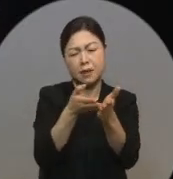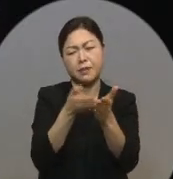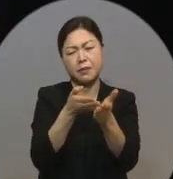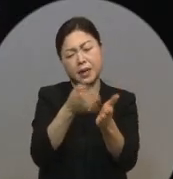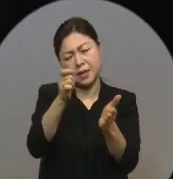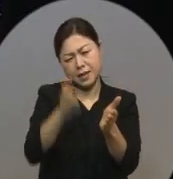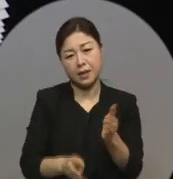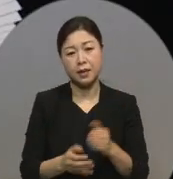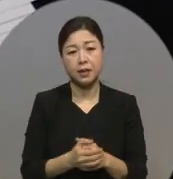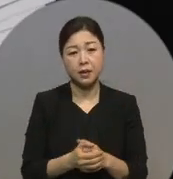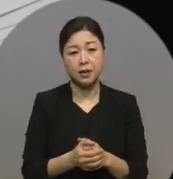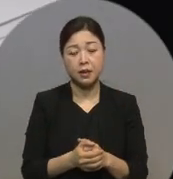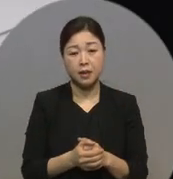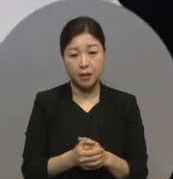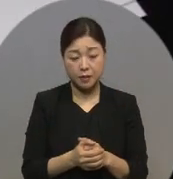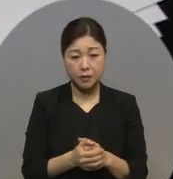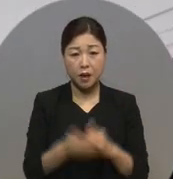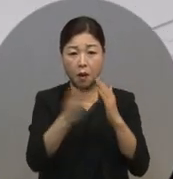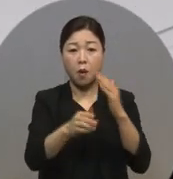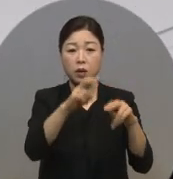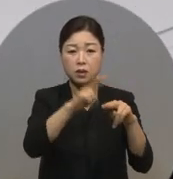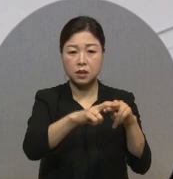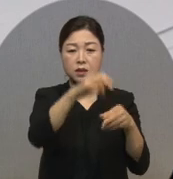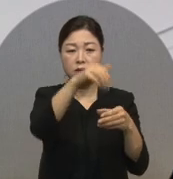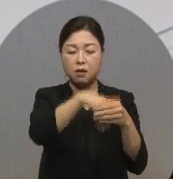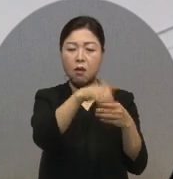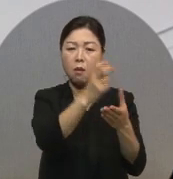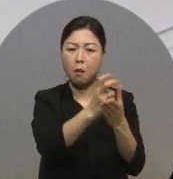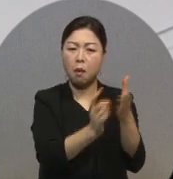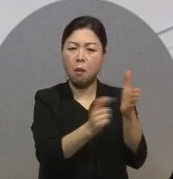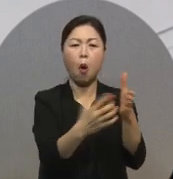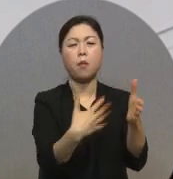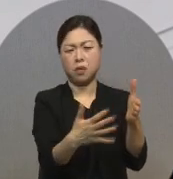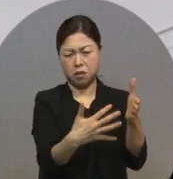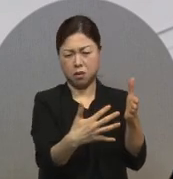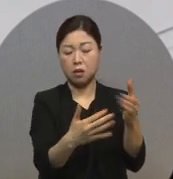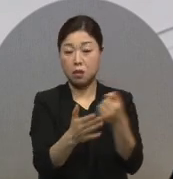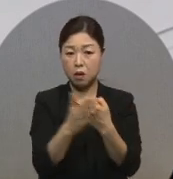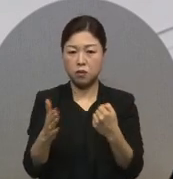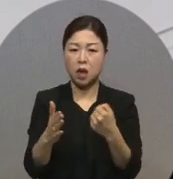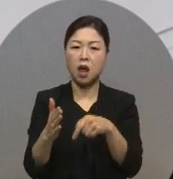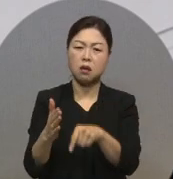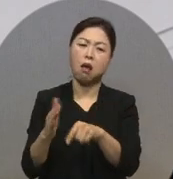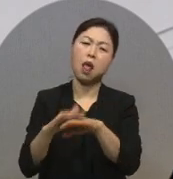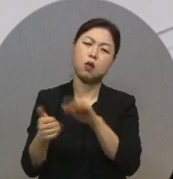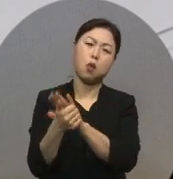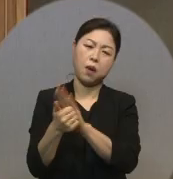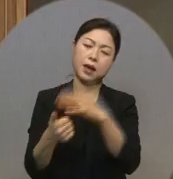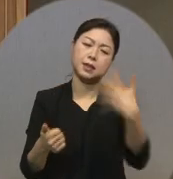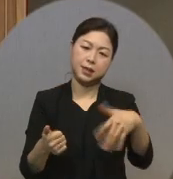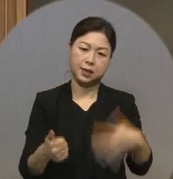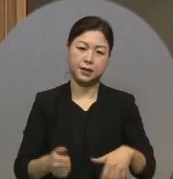하지만 공직선거법에 명시되지 않았다는 이유로 여전히 문제는 해결되지 않고 있습니다.